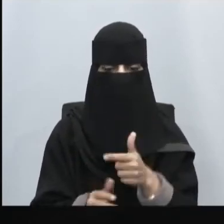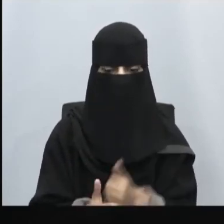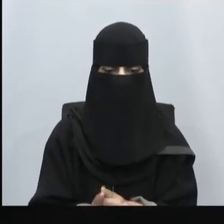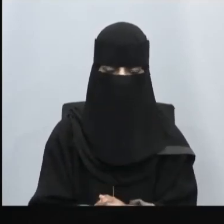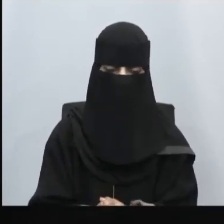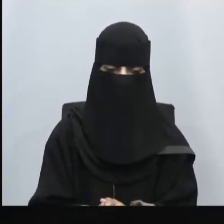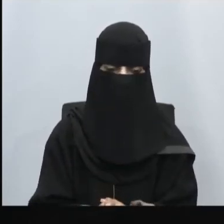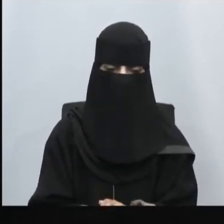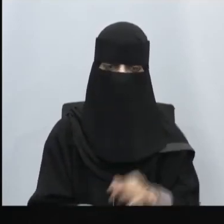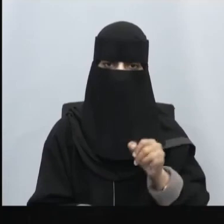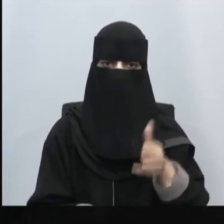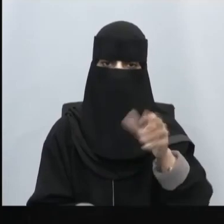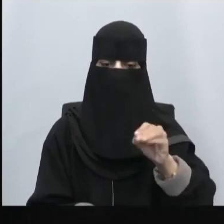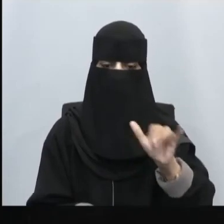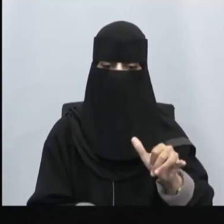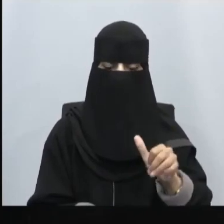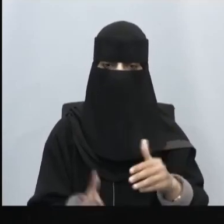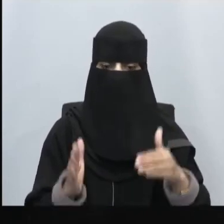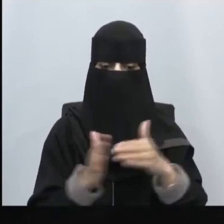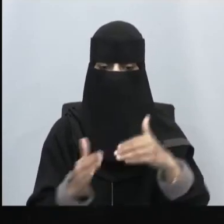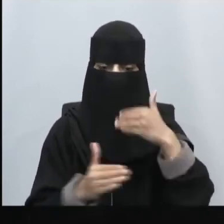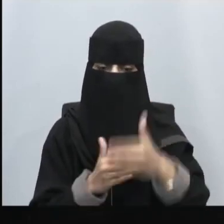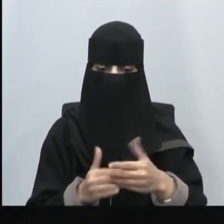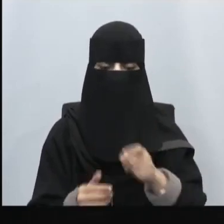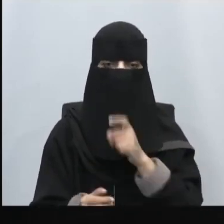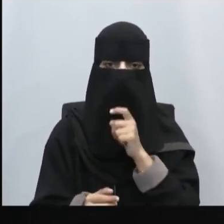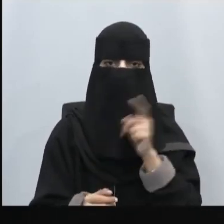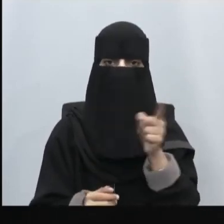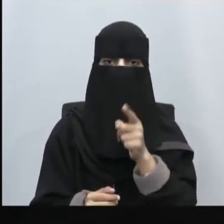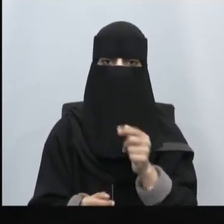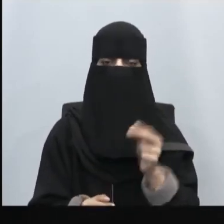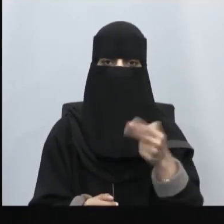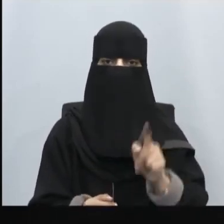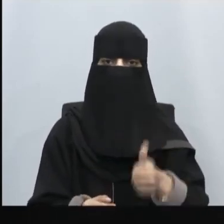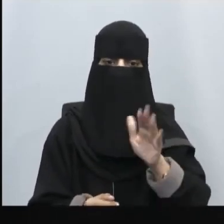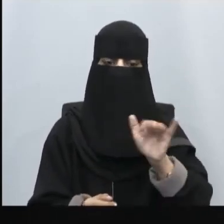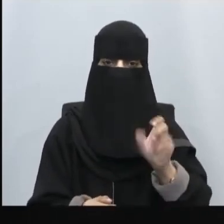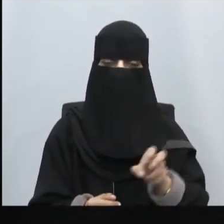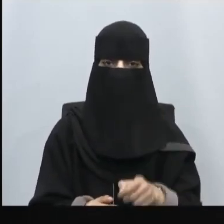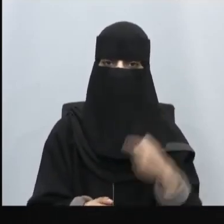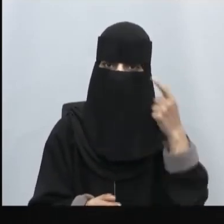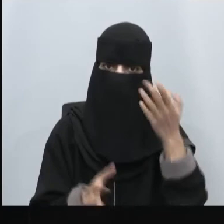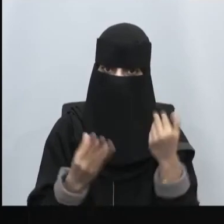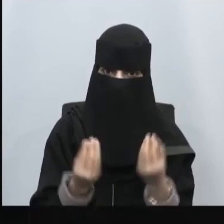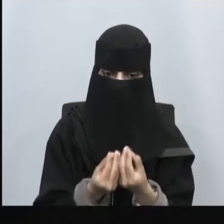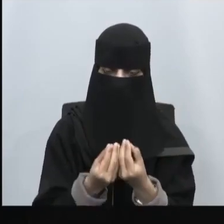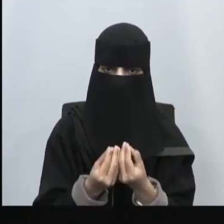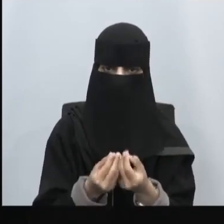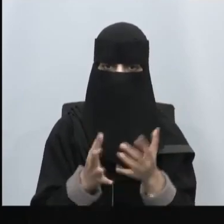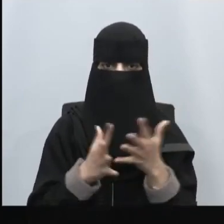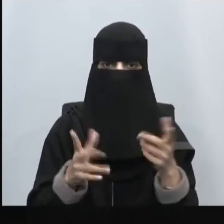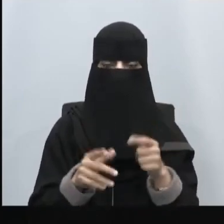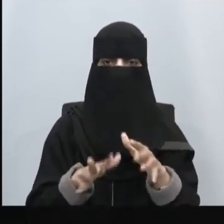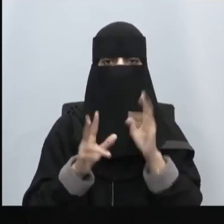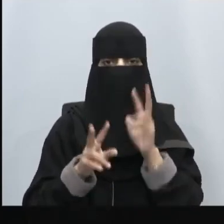ما هي نتائج ضعف الدوله العباسيه مفكر سويا كانت هناك العديد